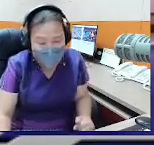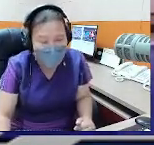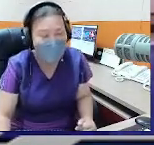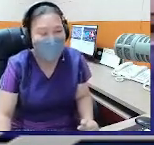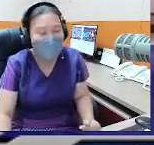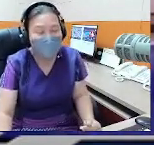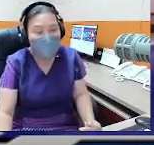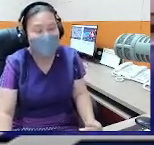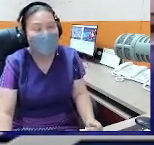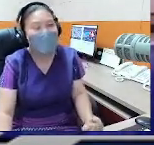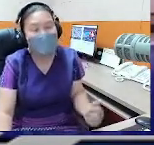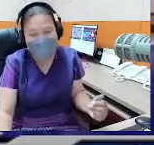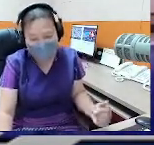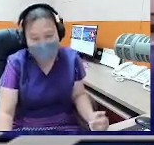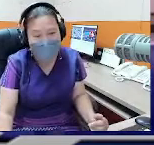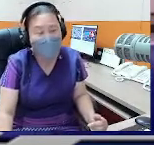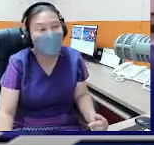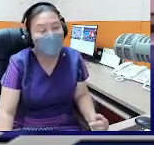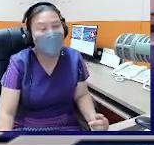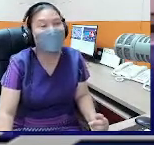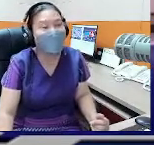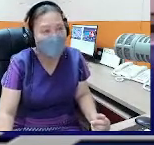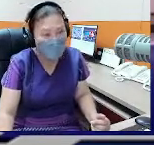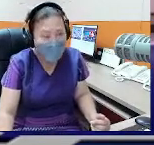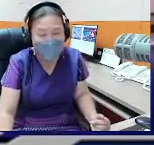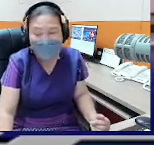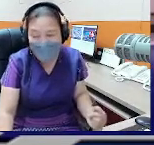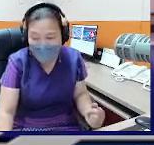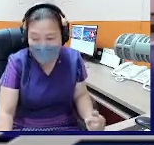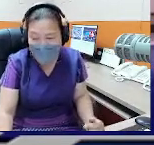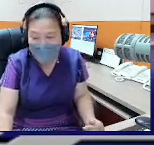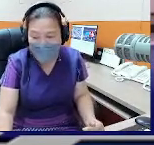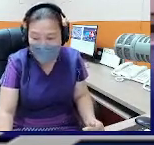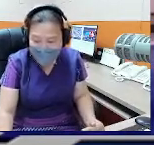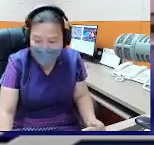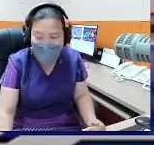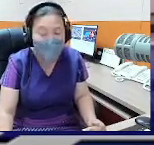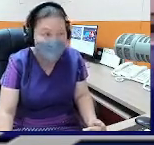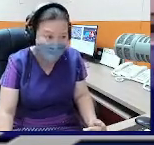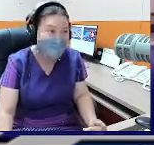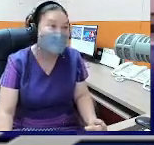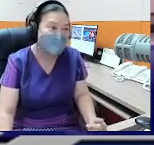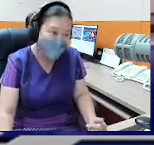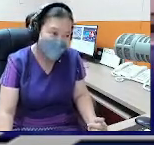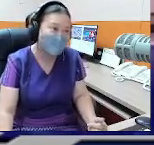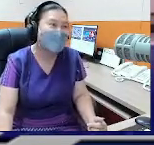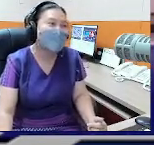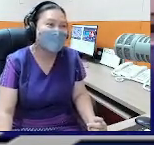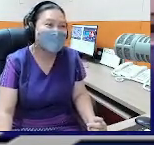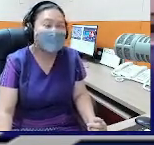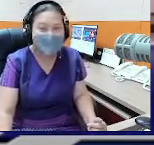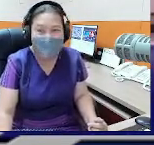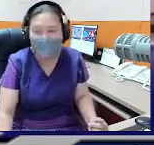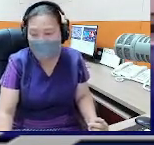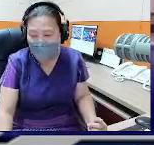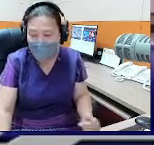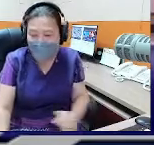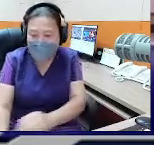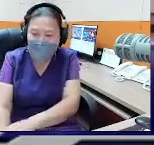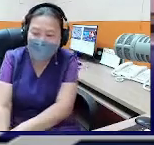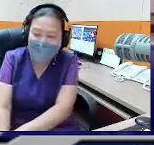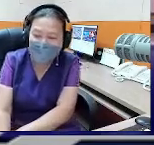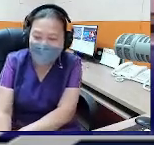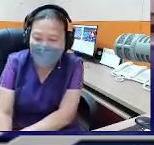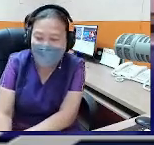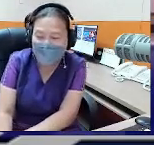17เมษายนนะคะสอบถามได้ที่0755000888หรือเข้าไปที่เว็บไซต์ของdusitrang.com ก็ได้นะคะวันนี้ขอบ